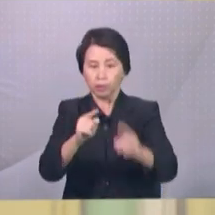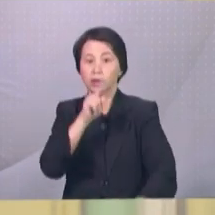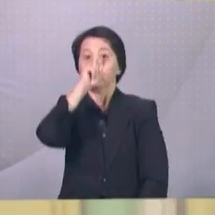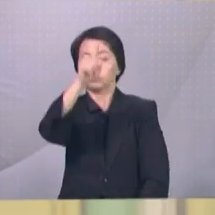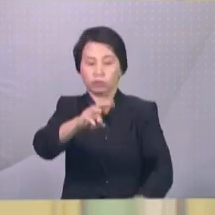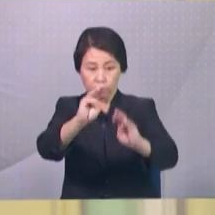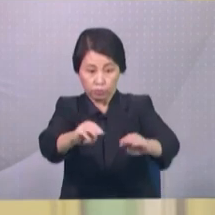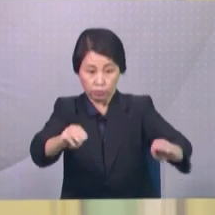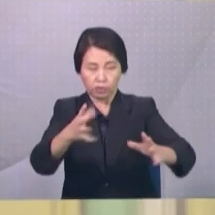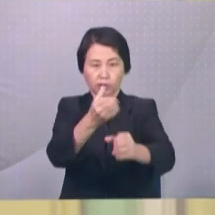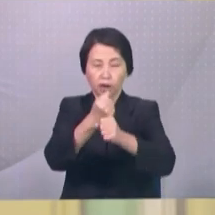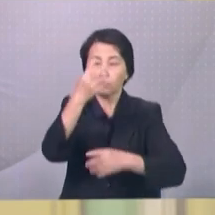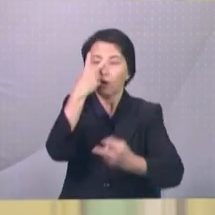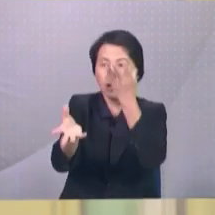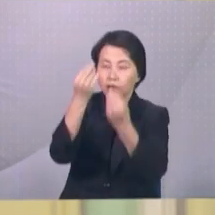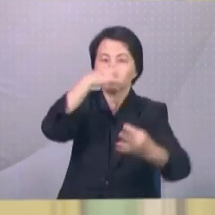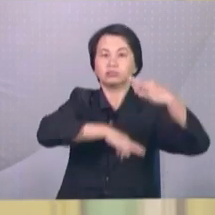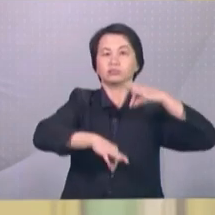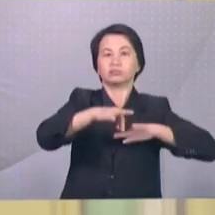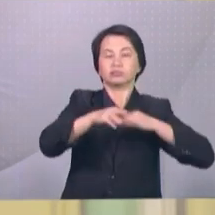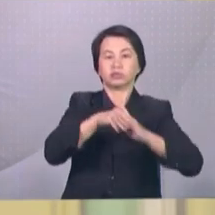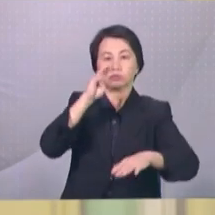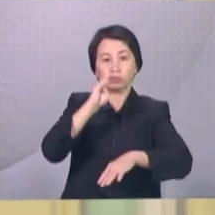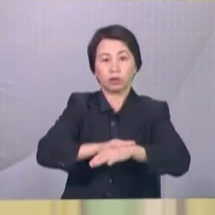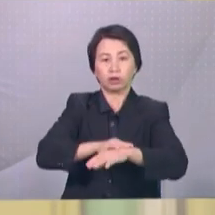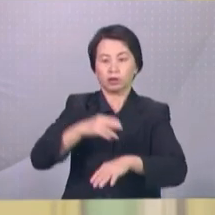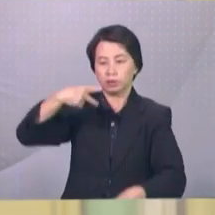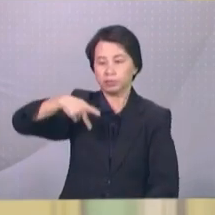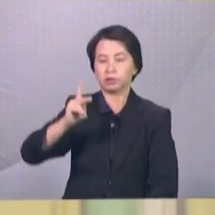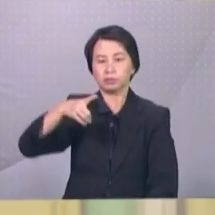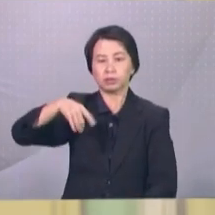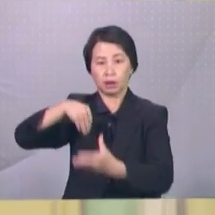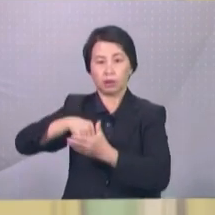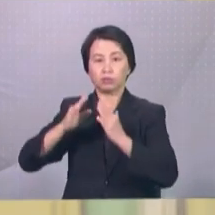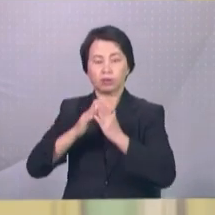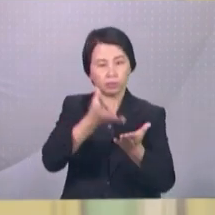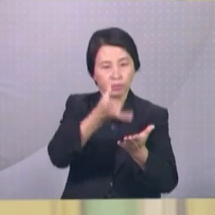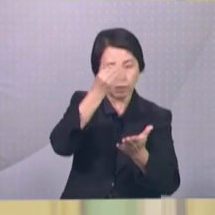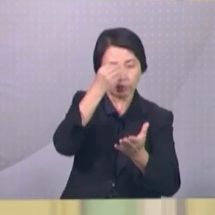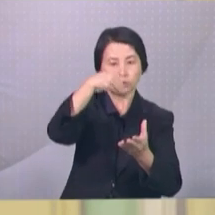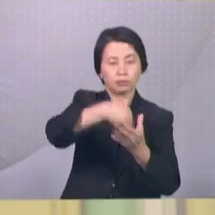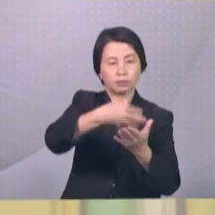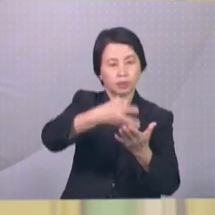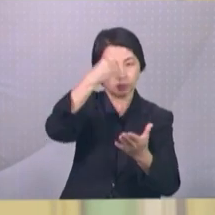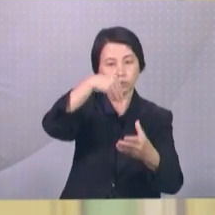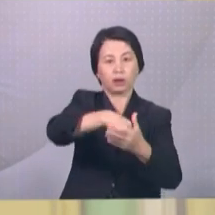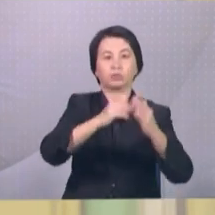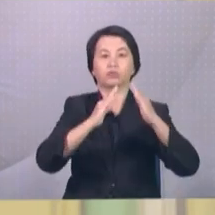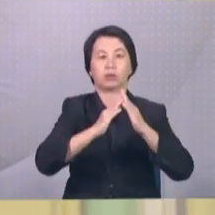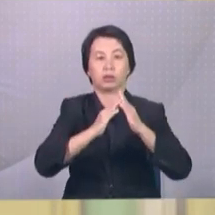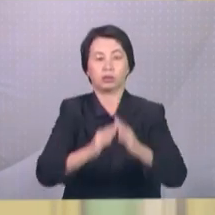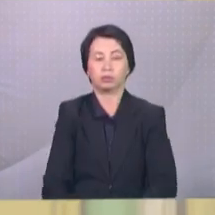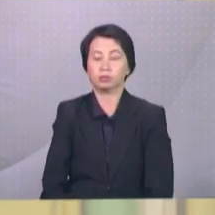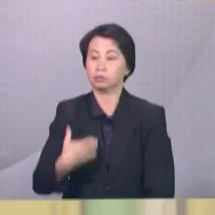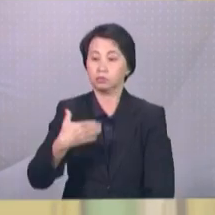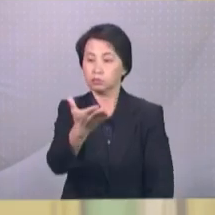memastikan pelajar-pelajar mendapat manfaat sewaktu PDP di rumah, pengajaran dan pembelajaran di rumah. Terima kasih. Ada